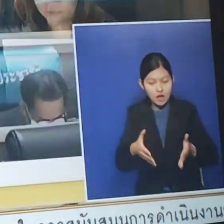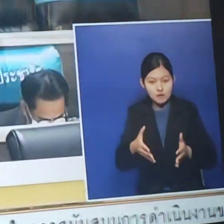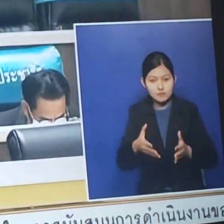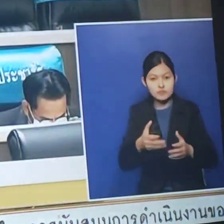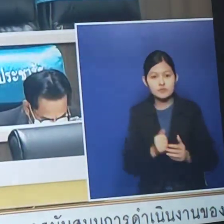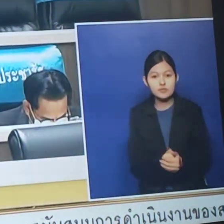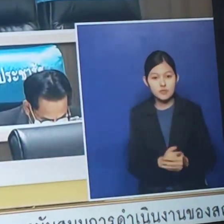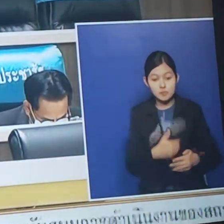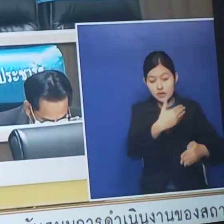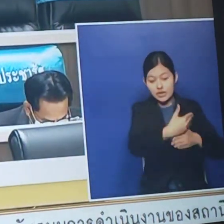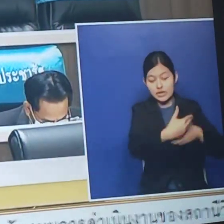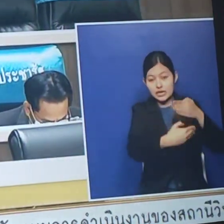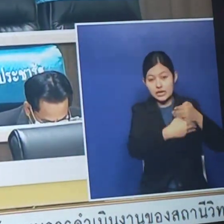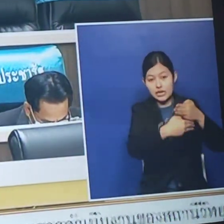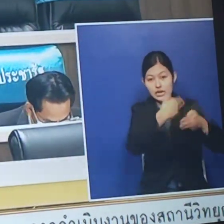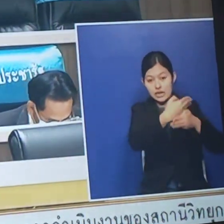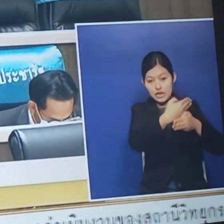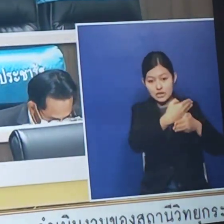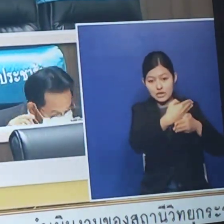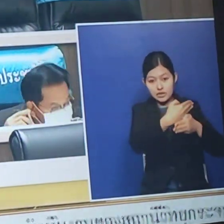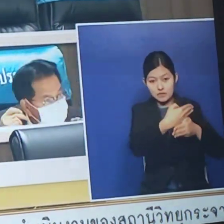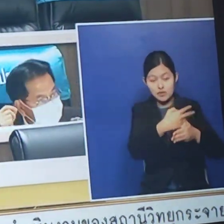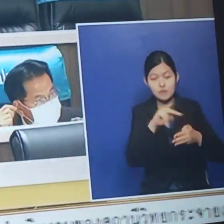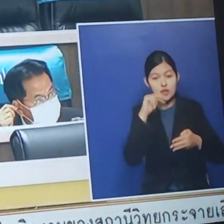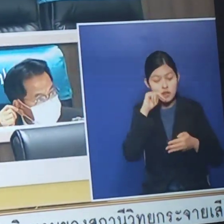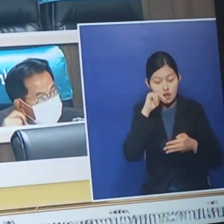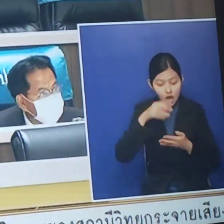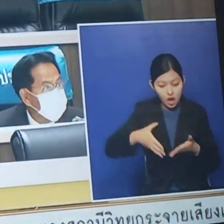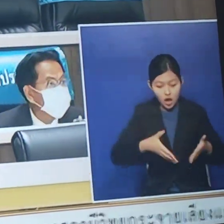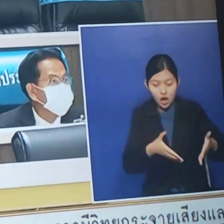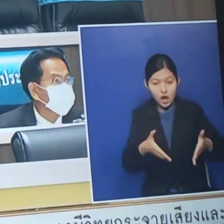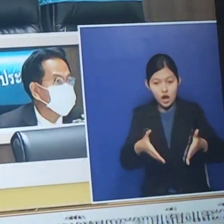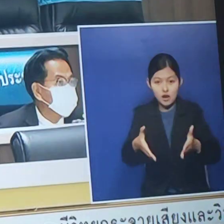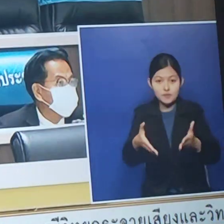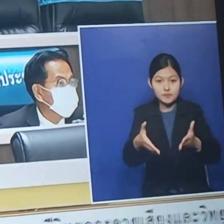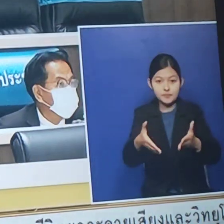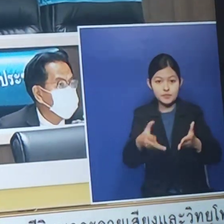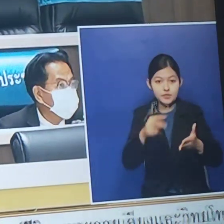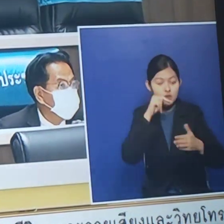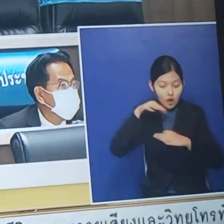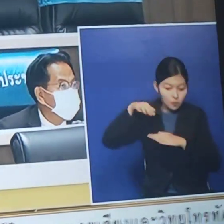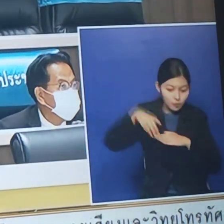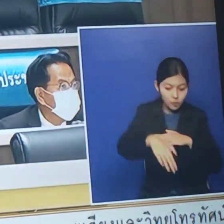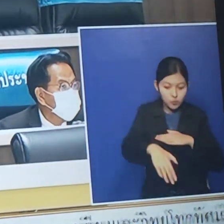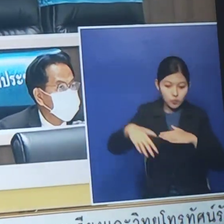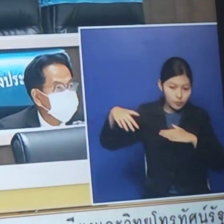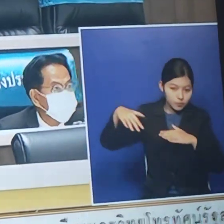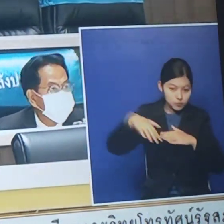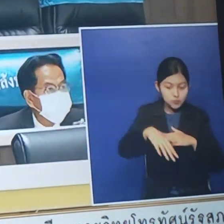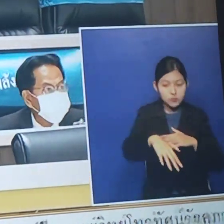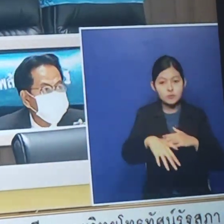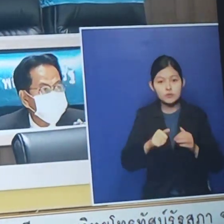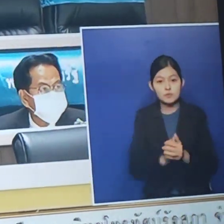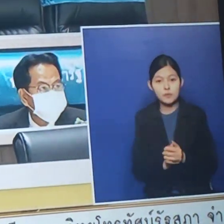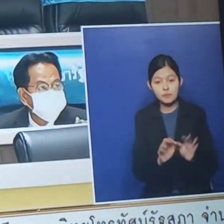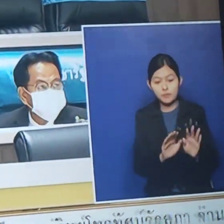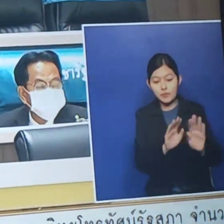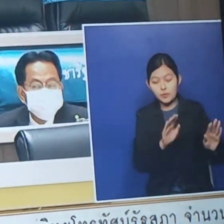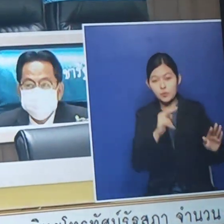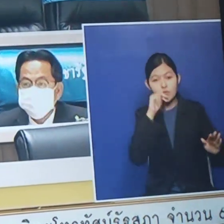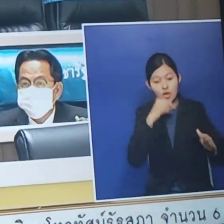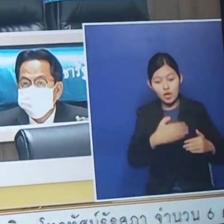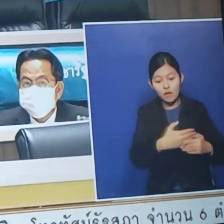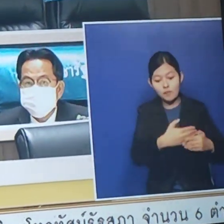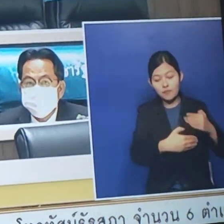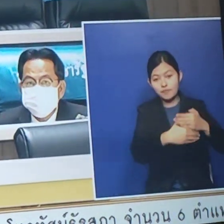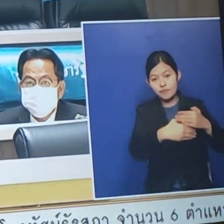ชลสิทธิ์มาทางแม่น้ำป่าสักผ่านทางประตูน้ำพัดนารายผ่าน